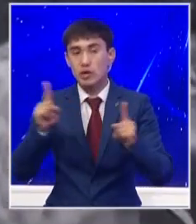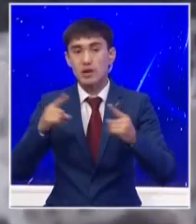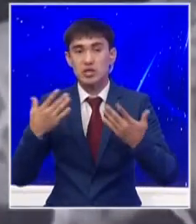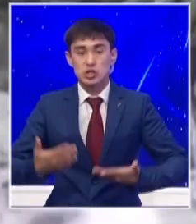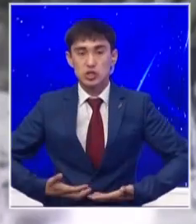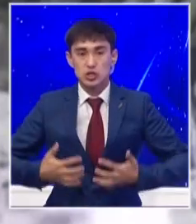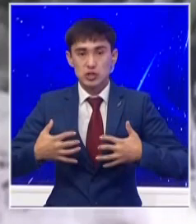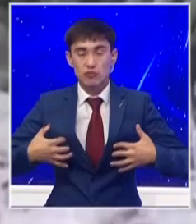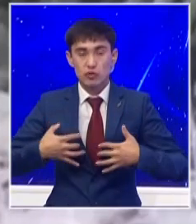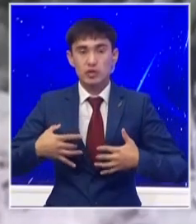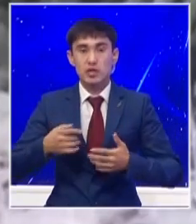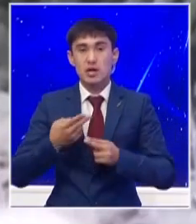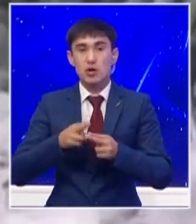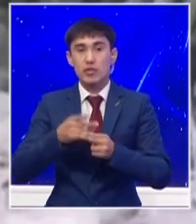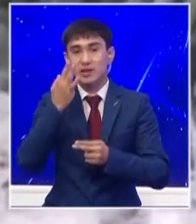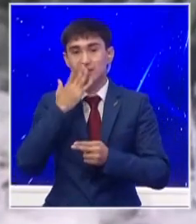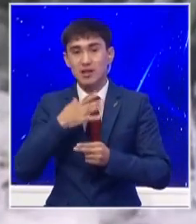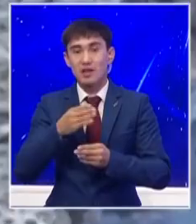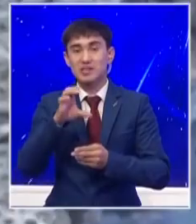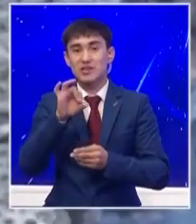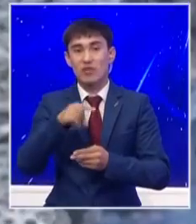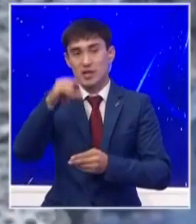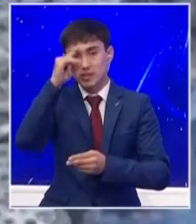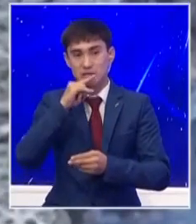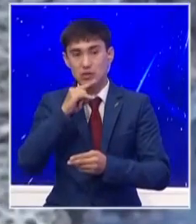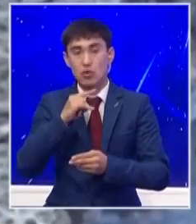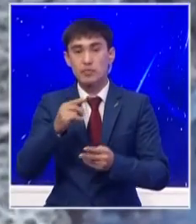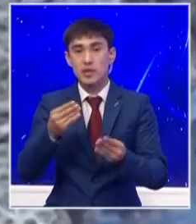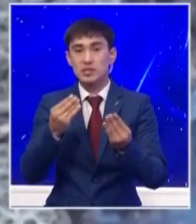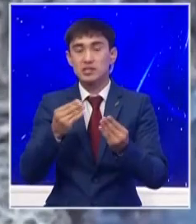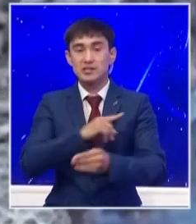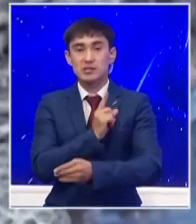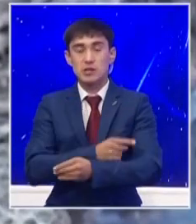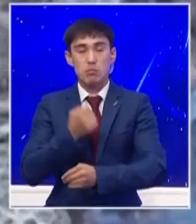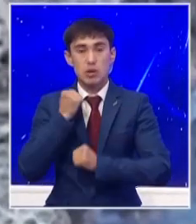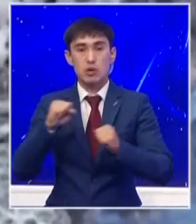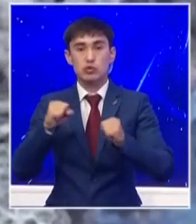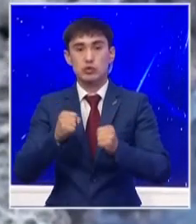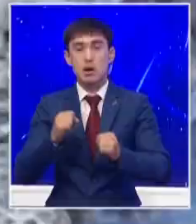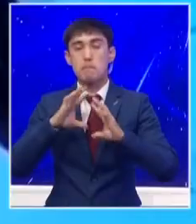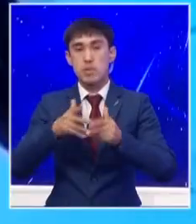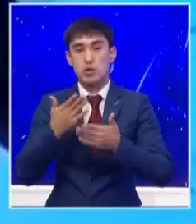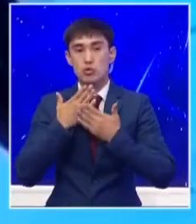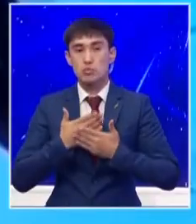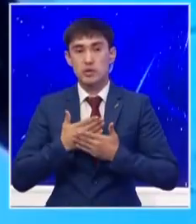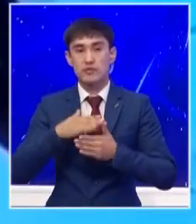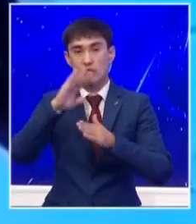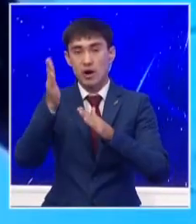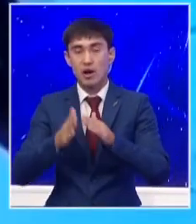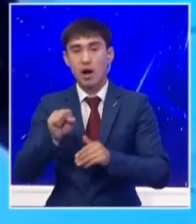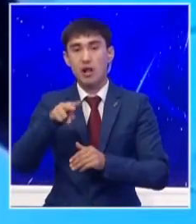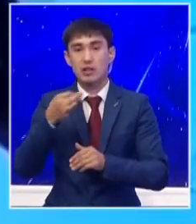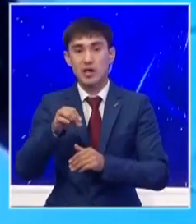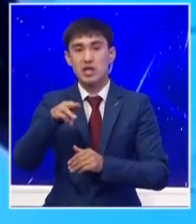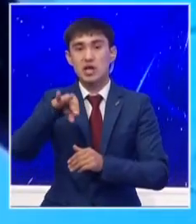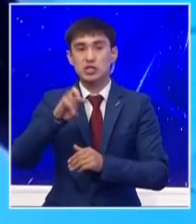обитатель центральноазиатских гор, но и национальный символ Казахстана. Он олицетворяет силу, благородство и миролюбие. Сегодня в горах Алтая, Саура и